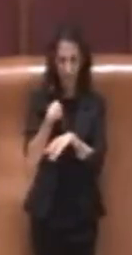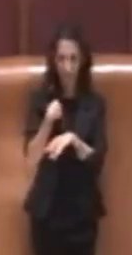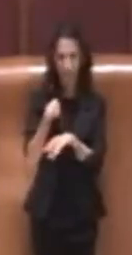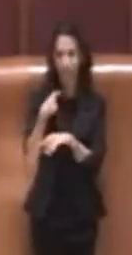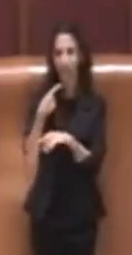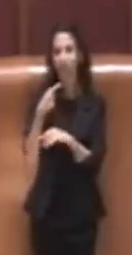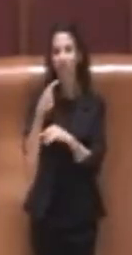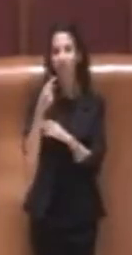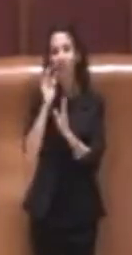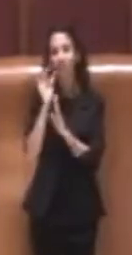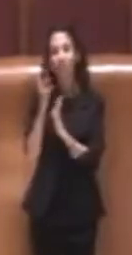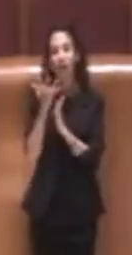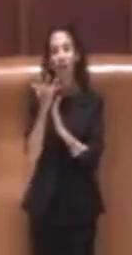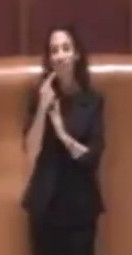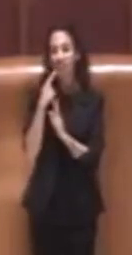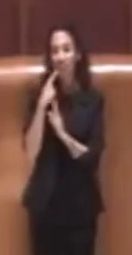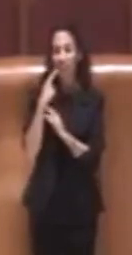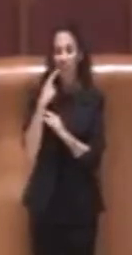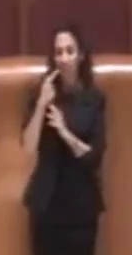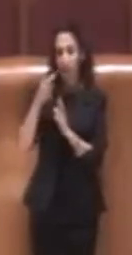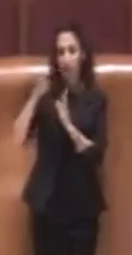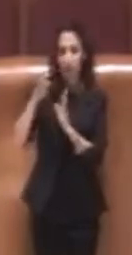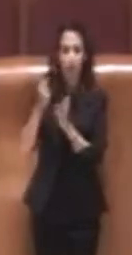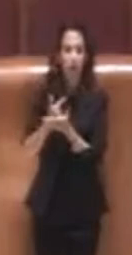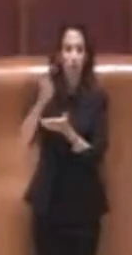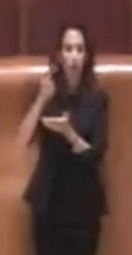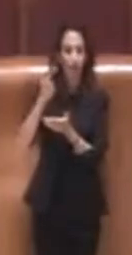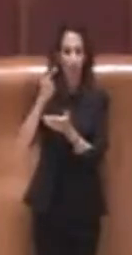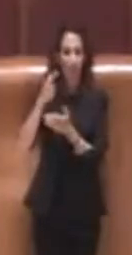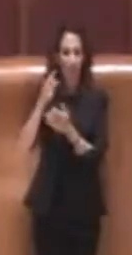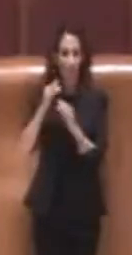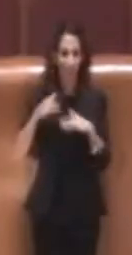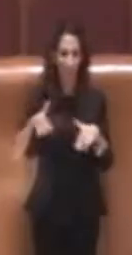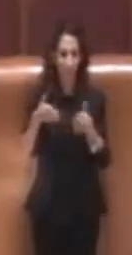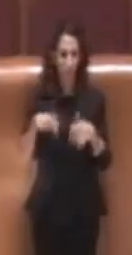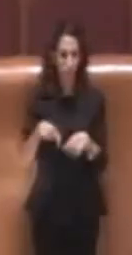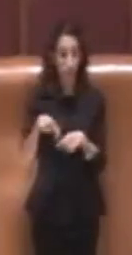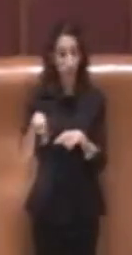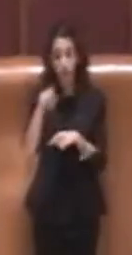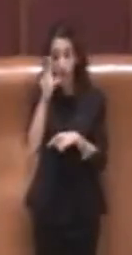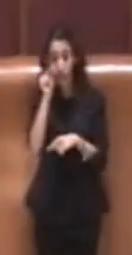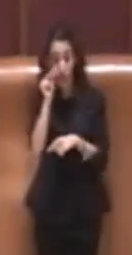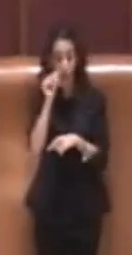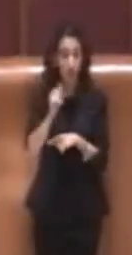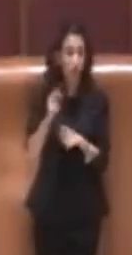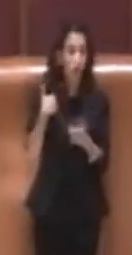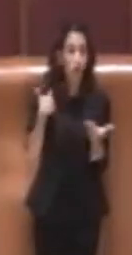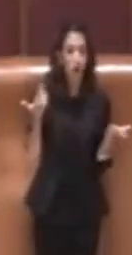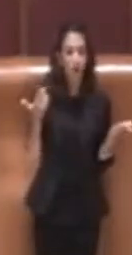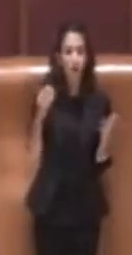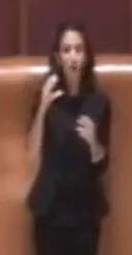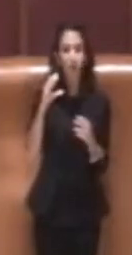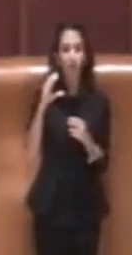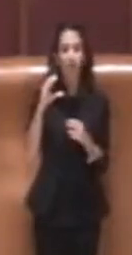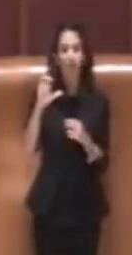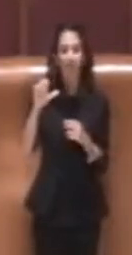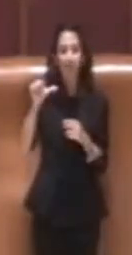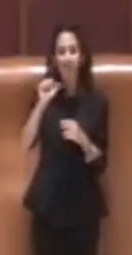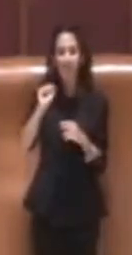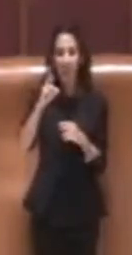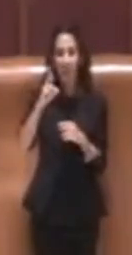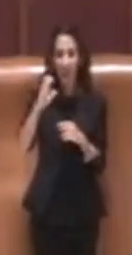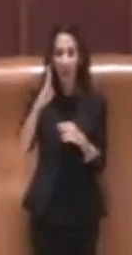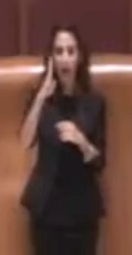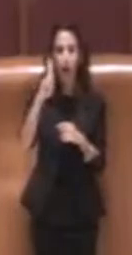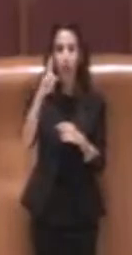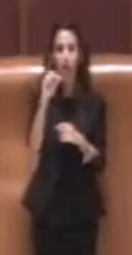nostro territorio, ne voglio citare uno in particolare. Non so se è conosciuto da tutti quanti, però Cesare Brandi è